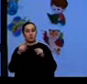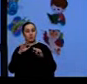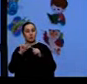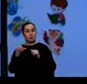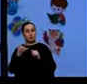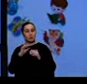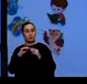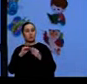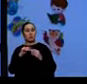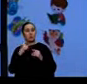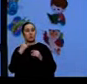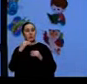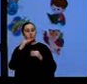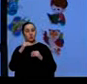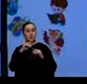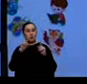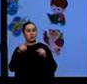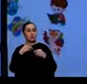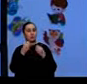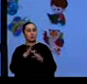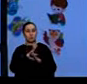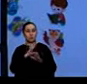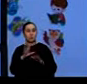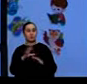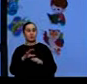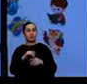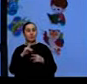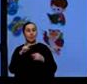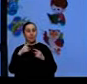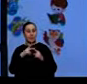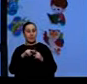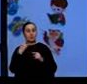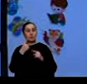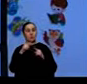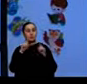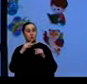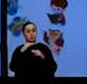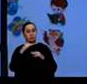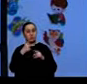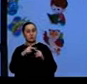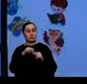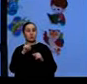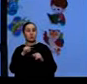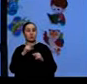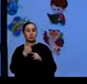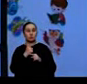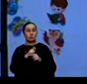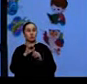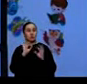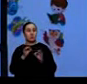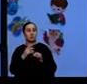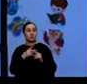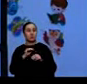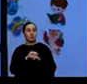tashqaridagi. 1-chi ustunda qavslar berilmagan. Demak, 1-chi ustunda juda